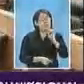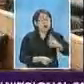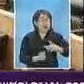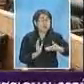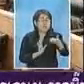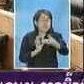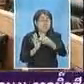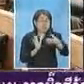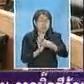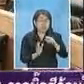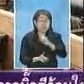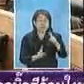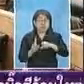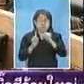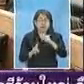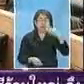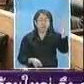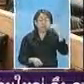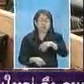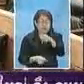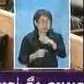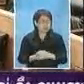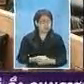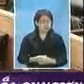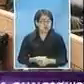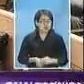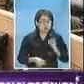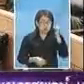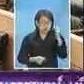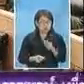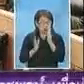านมั่วแล้วท่านไม่เห็นใจคนจน